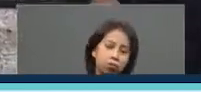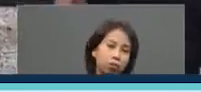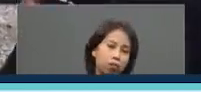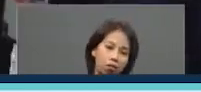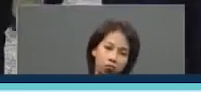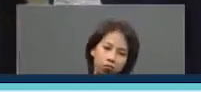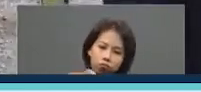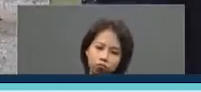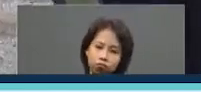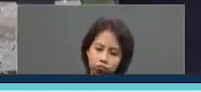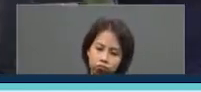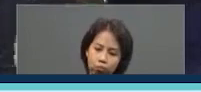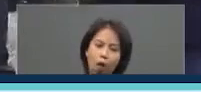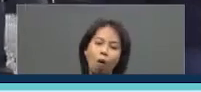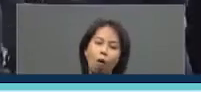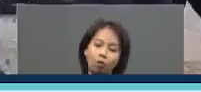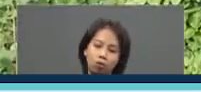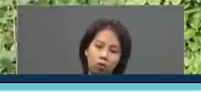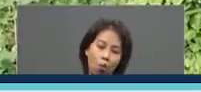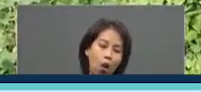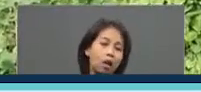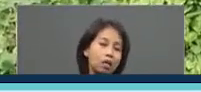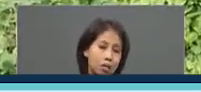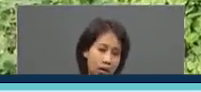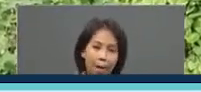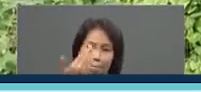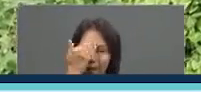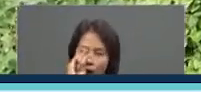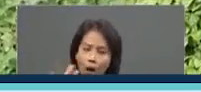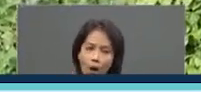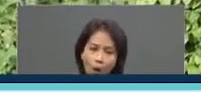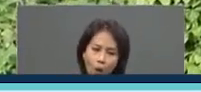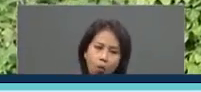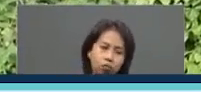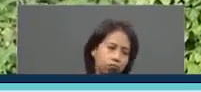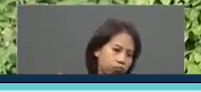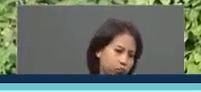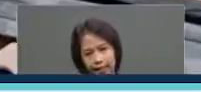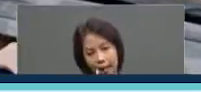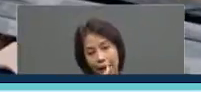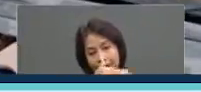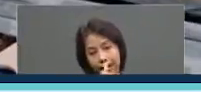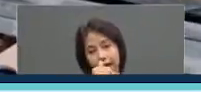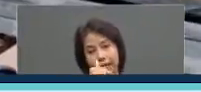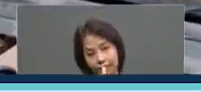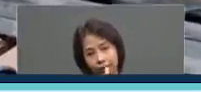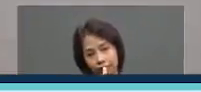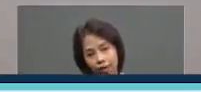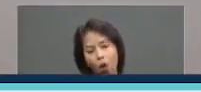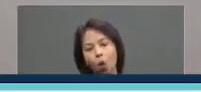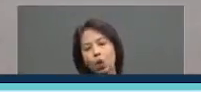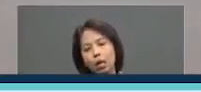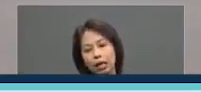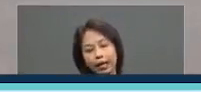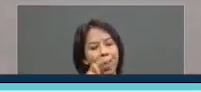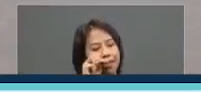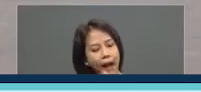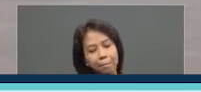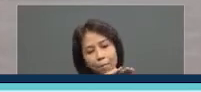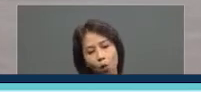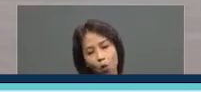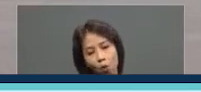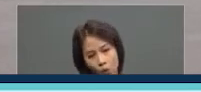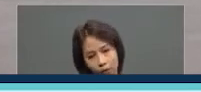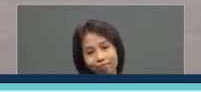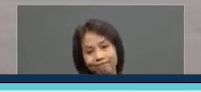ประชาชนและสถานที่ต่างๆในอำเภอแม่อายหลังเกิดอุทกภัยและดินโคลนถล่มเมื่อช่วงสัปดาห์ที่ผ่านมา